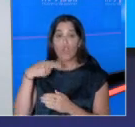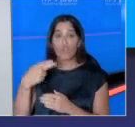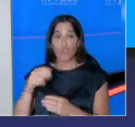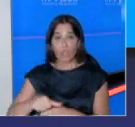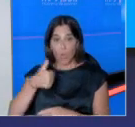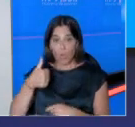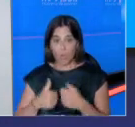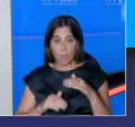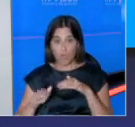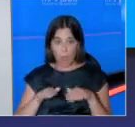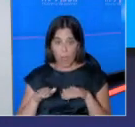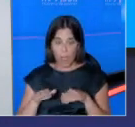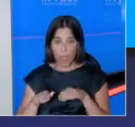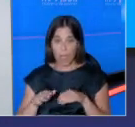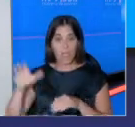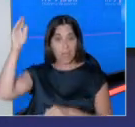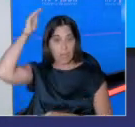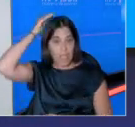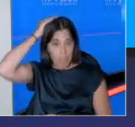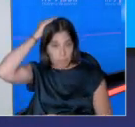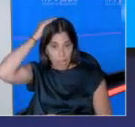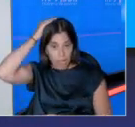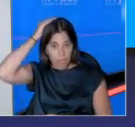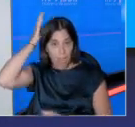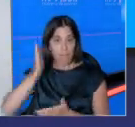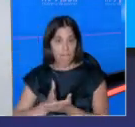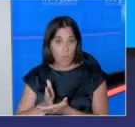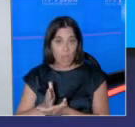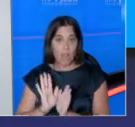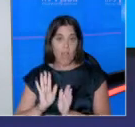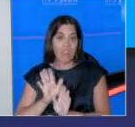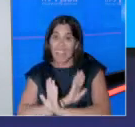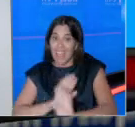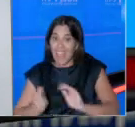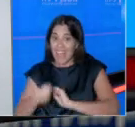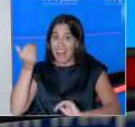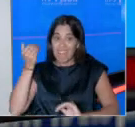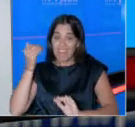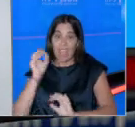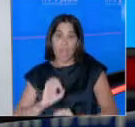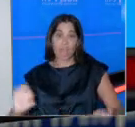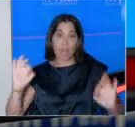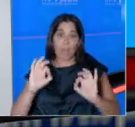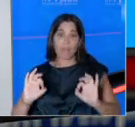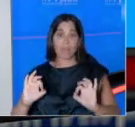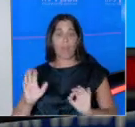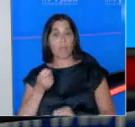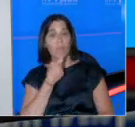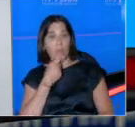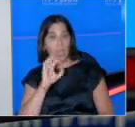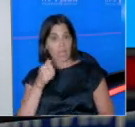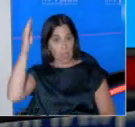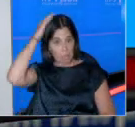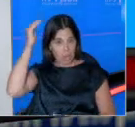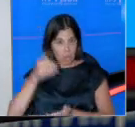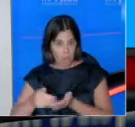ראש ממשלה עם כיפה על הראש. נכון. זה אין תקדים. חסר, בוא נגיד ש... אם בנט היה